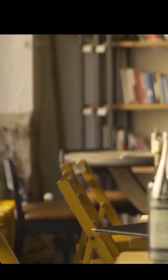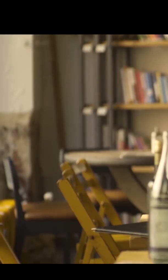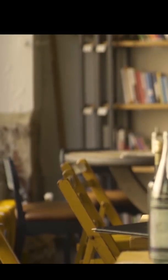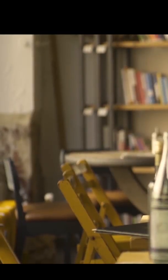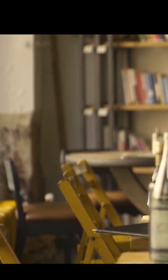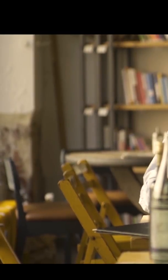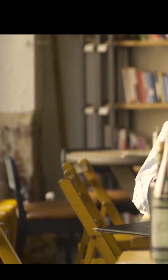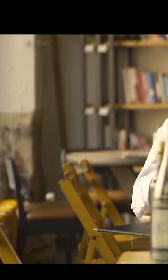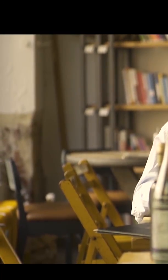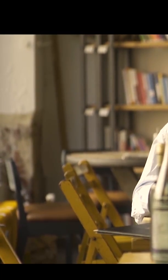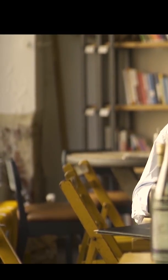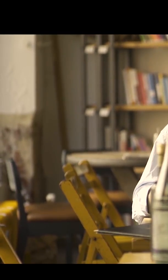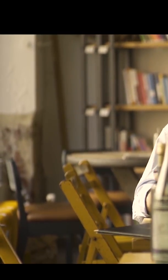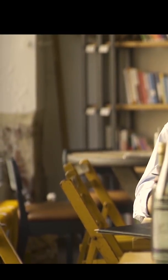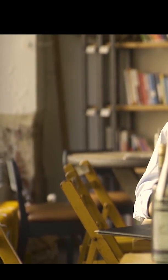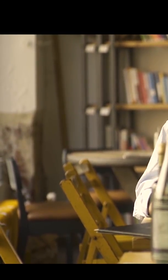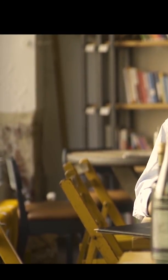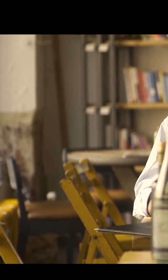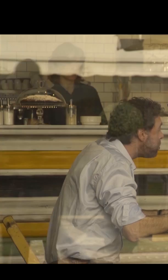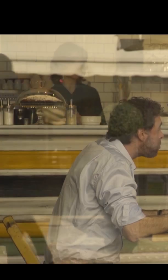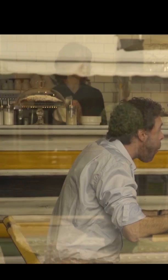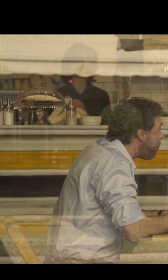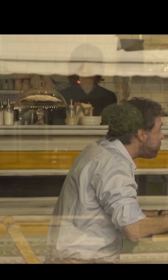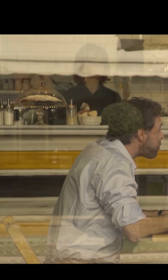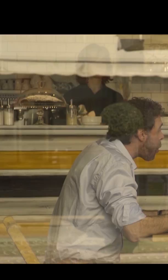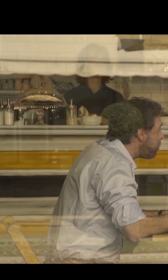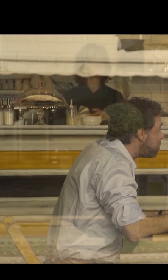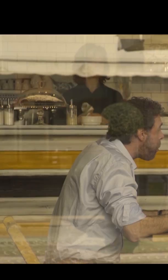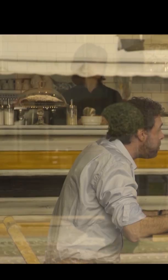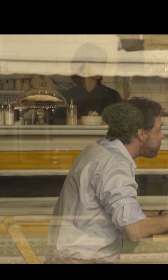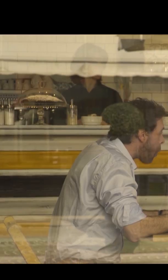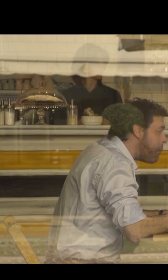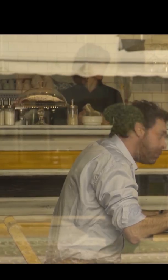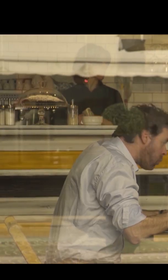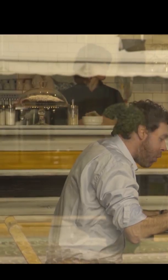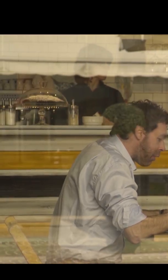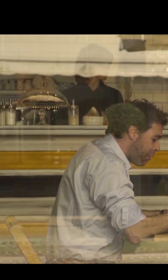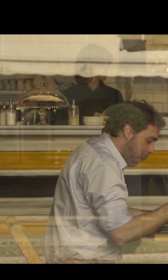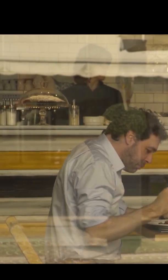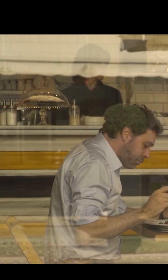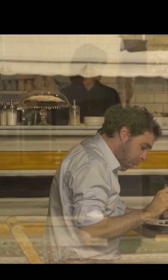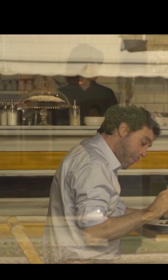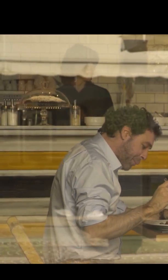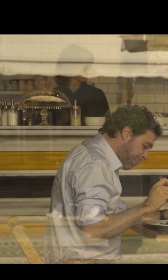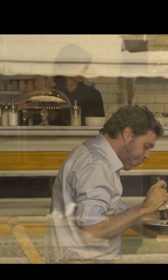con il suo vicino di tavolo. Terminato il pranzo, si alza e raggiunge la cassa.